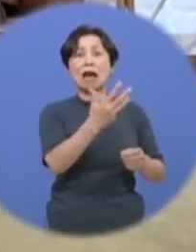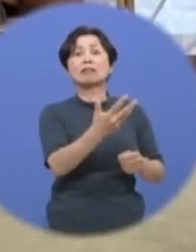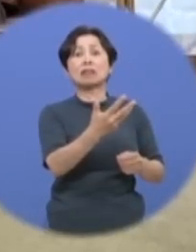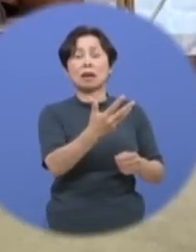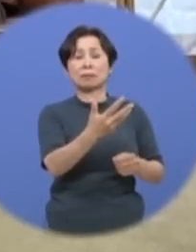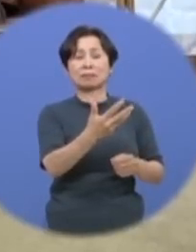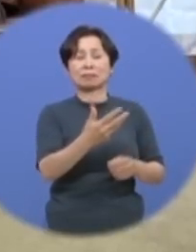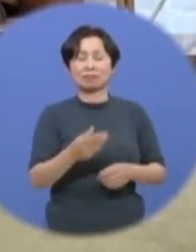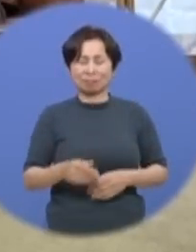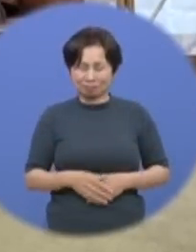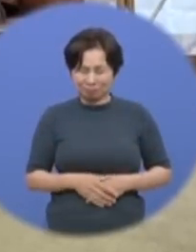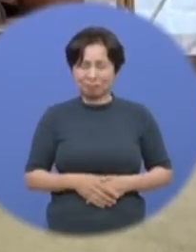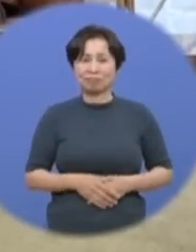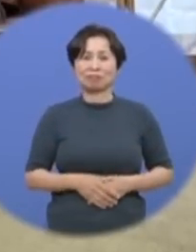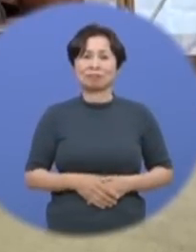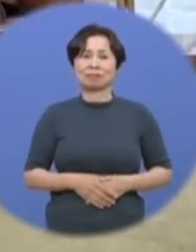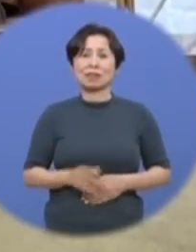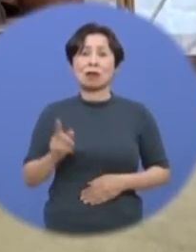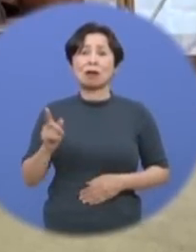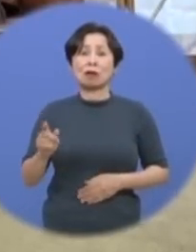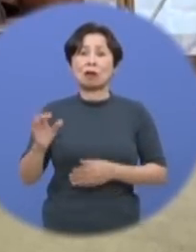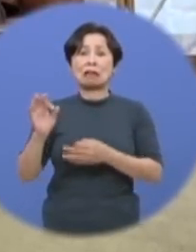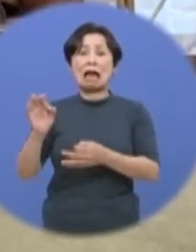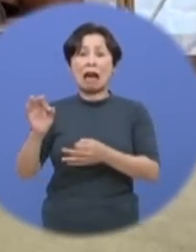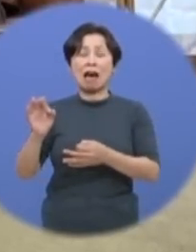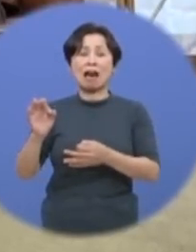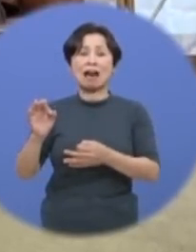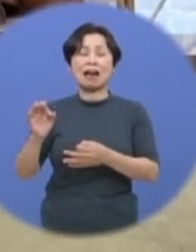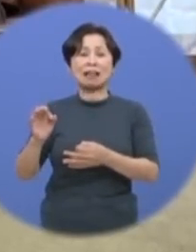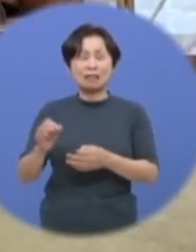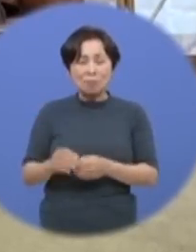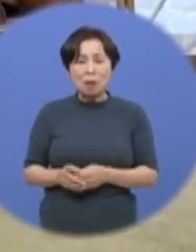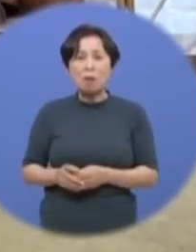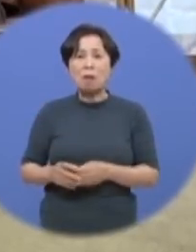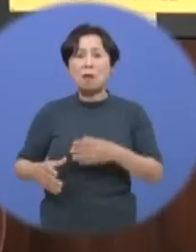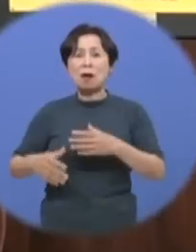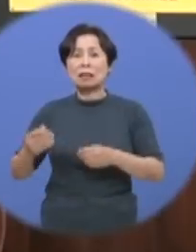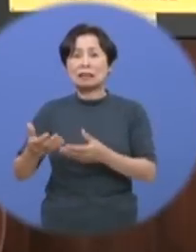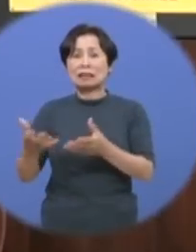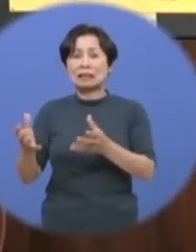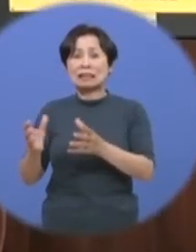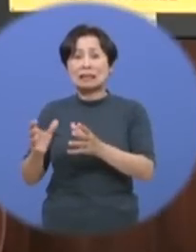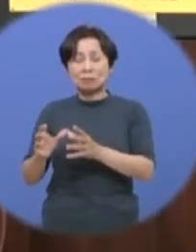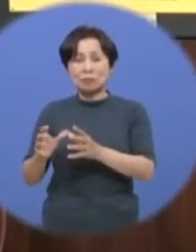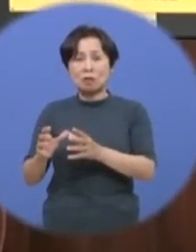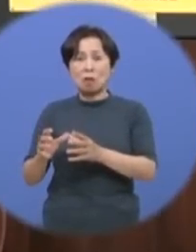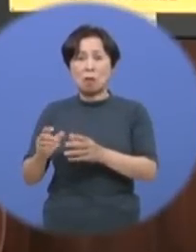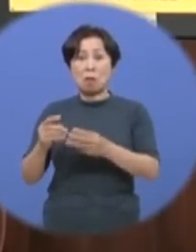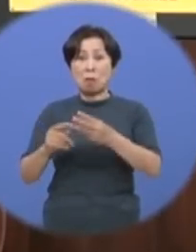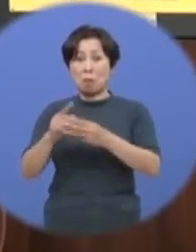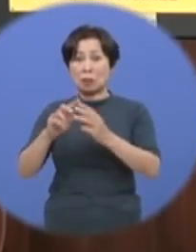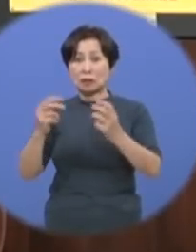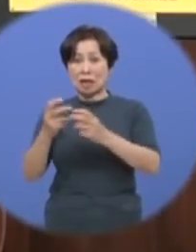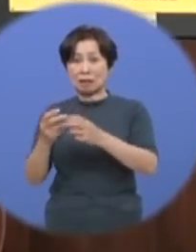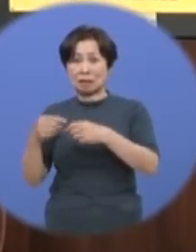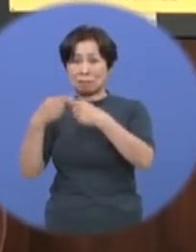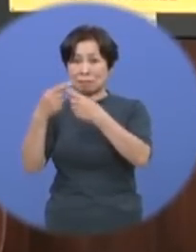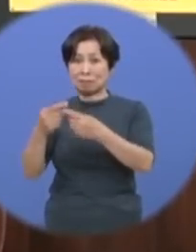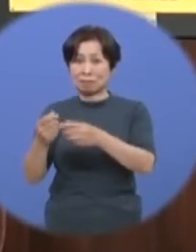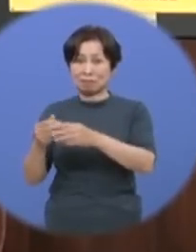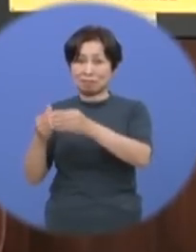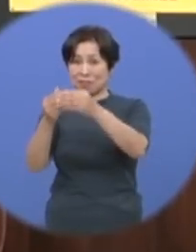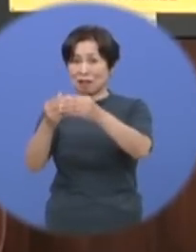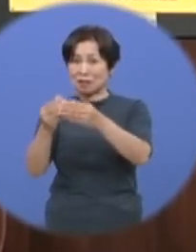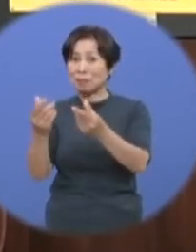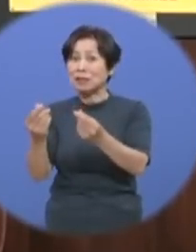最初はならでも甲子園にセットたちを連れて行きましたがその後昭和55年でした